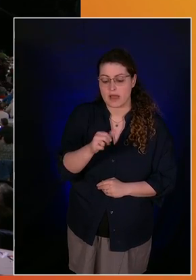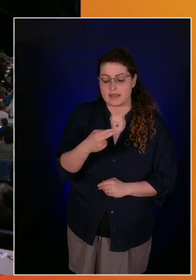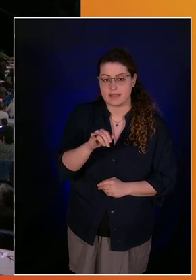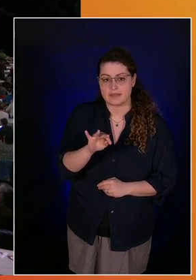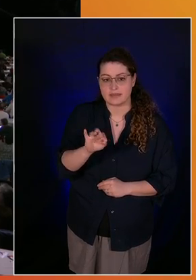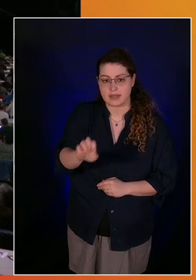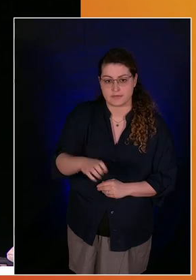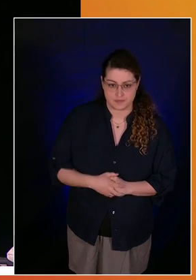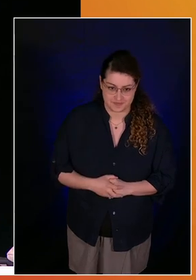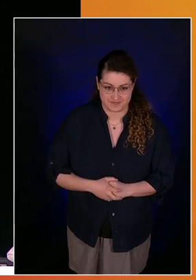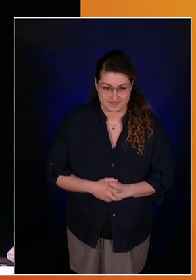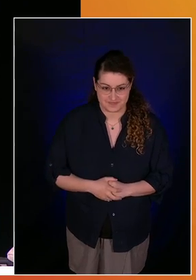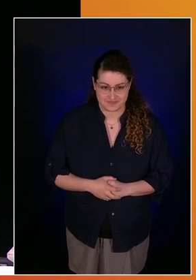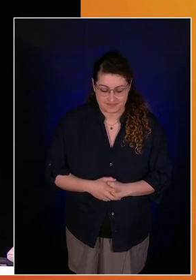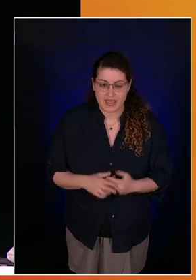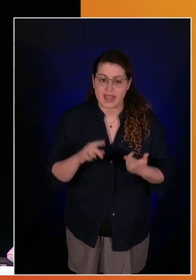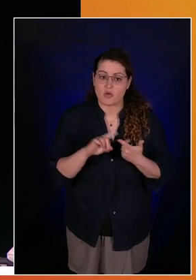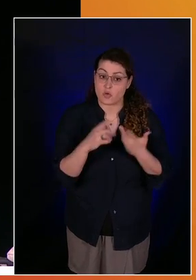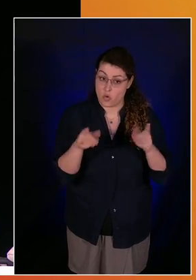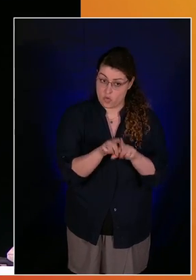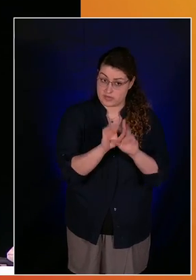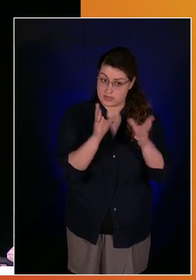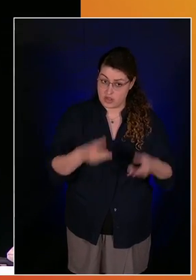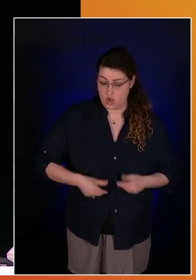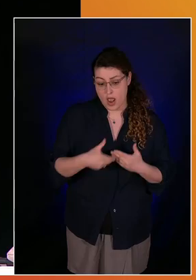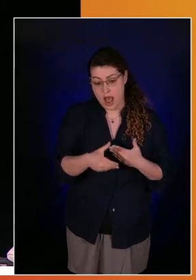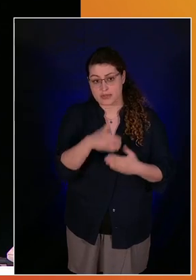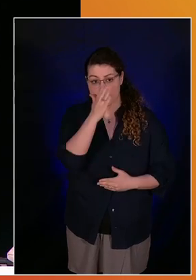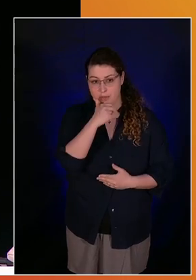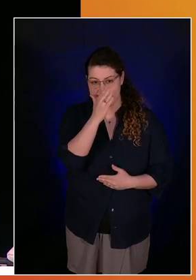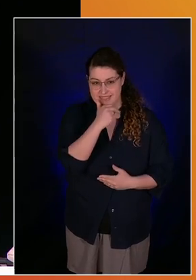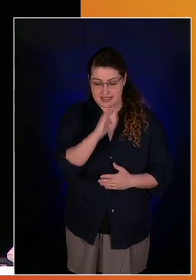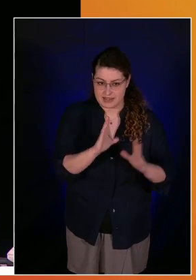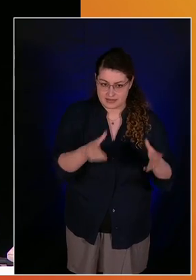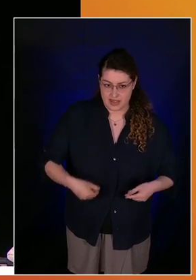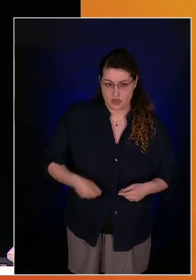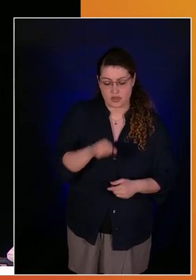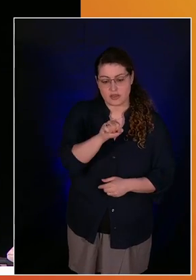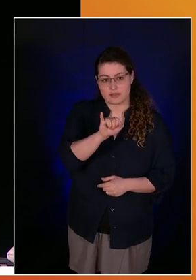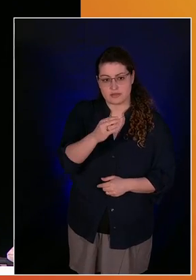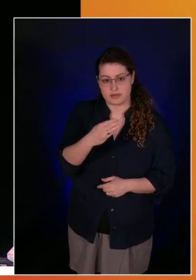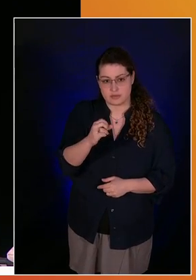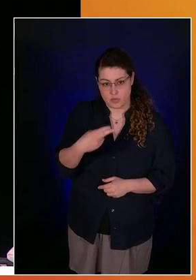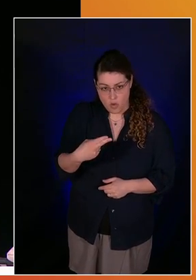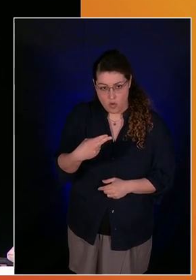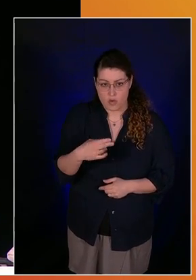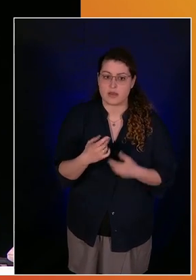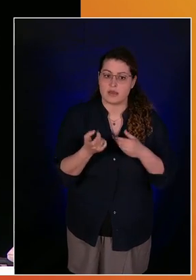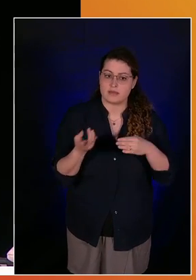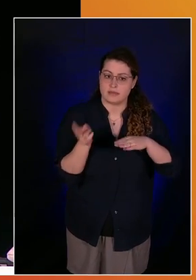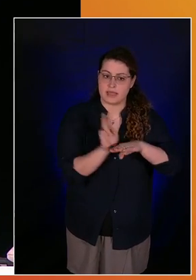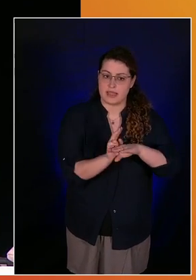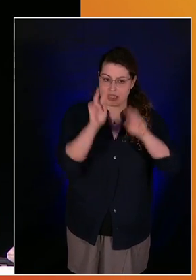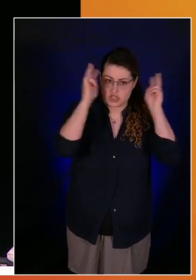l'humanité nous accueillons y compris pour cet après-midi Simon duteille célégué général pour solidaire